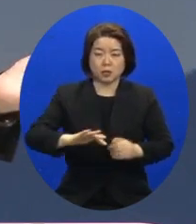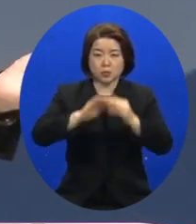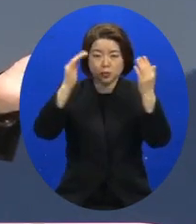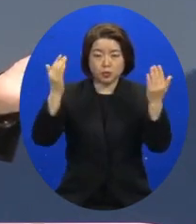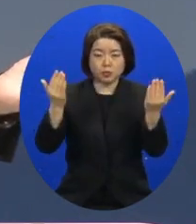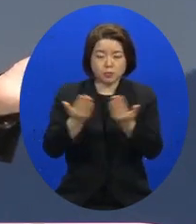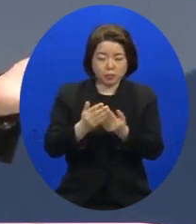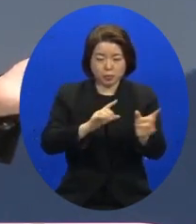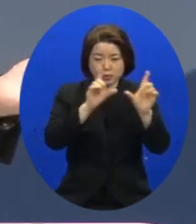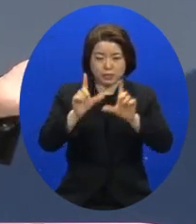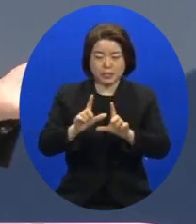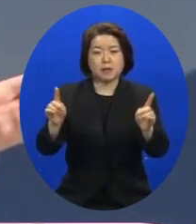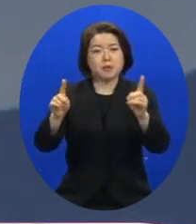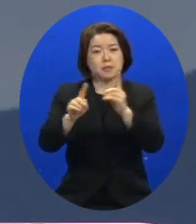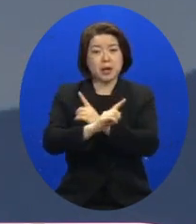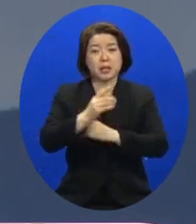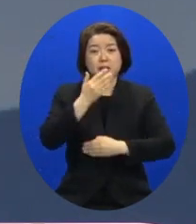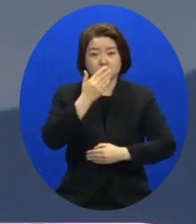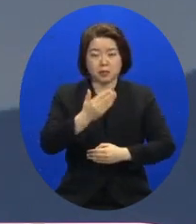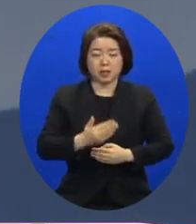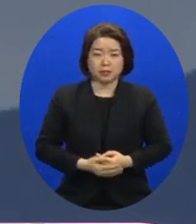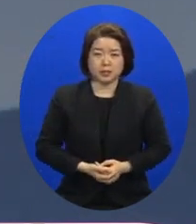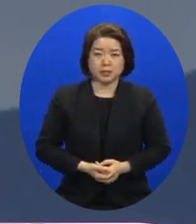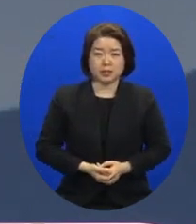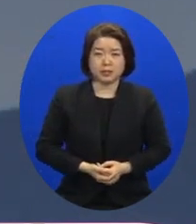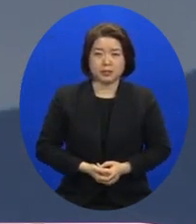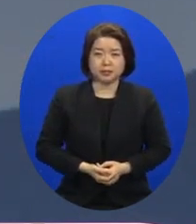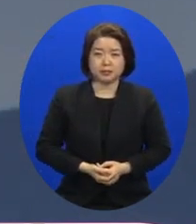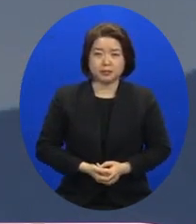완전히 뒤바뀌어져 버리는 것입니다.